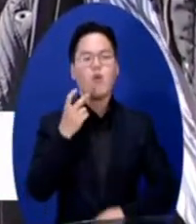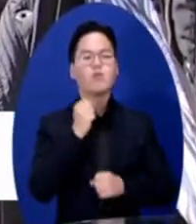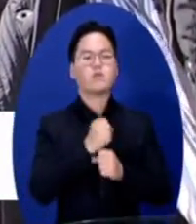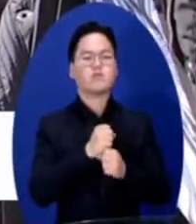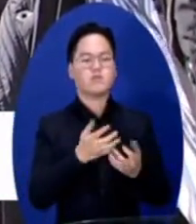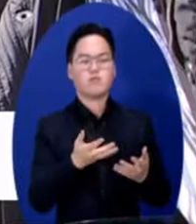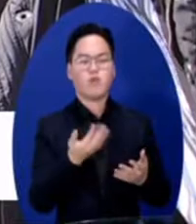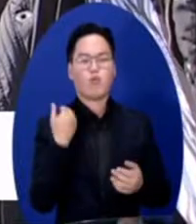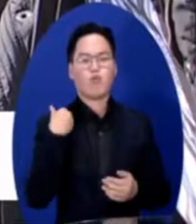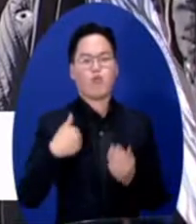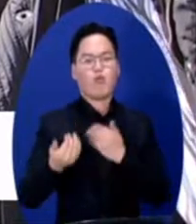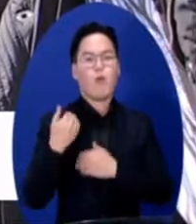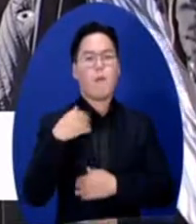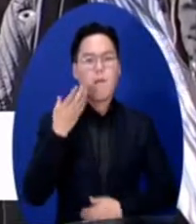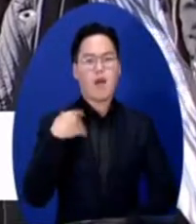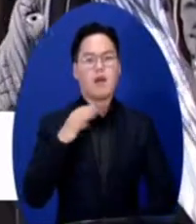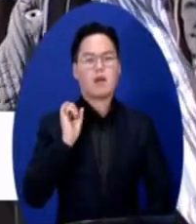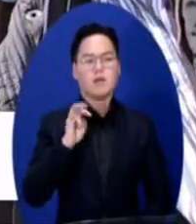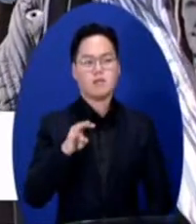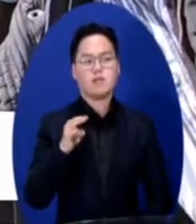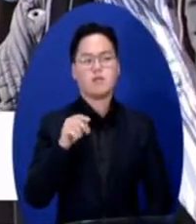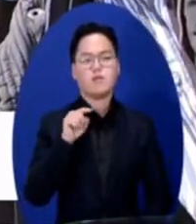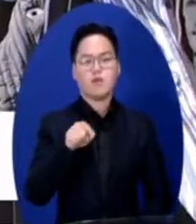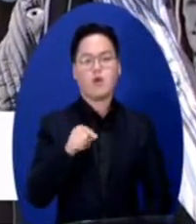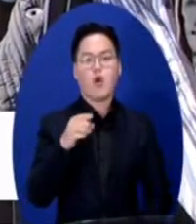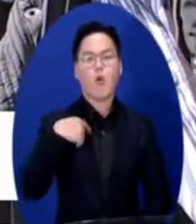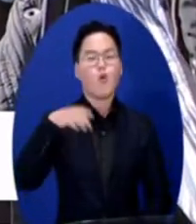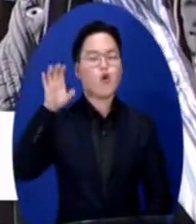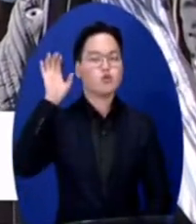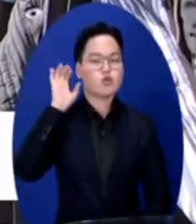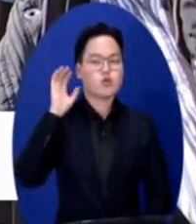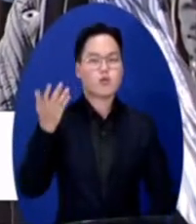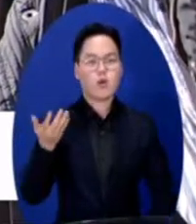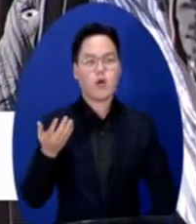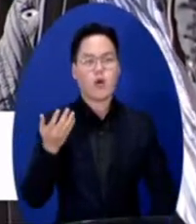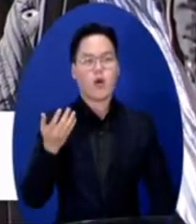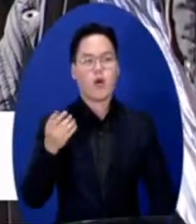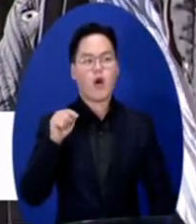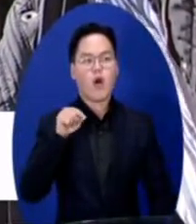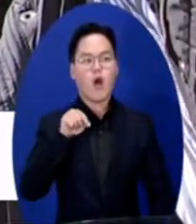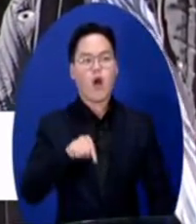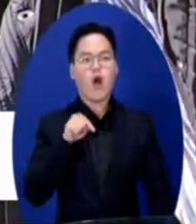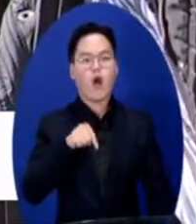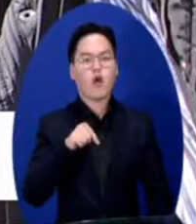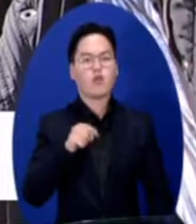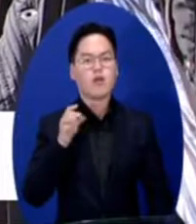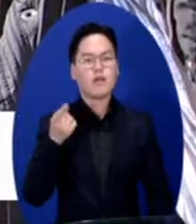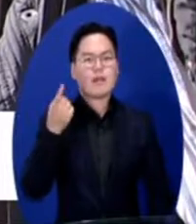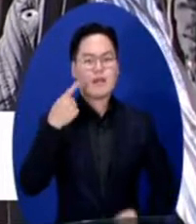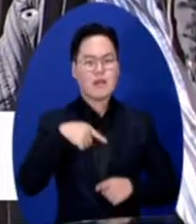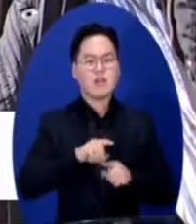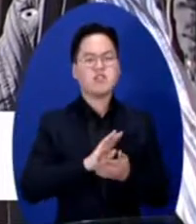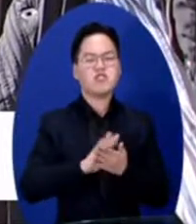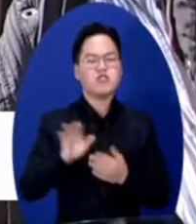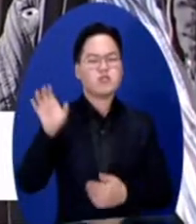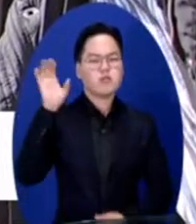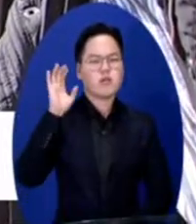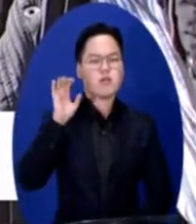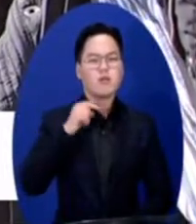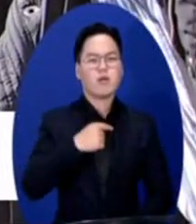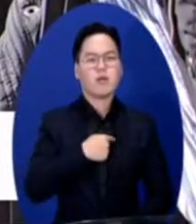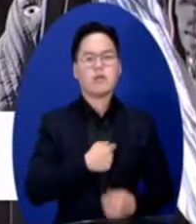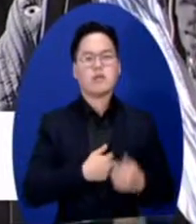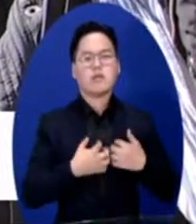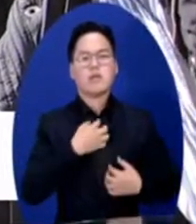явдал болсныг одоо тэр үедээ сонссон байтугай зүгээр одоо сонсож байгаа хүмүүс ч гэсэн